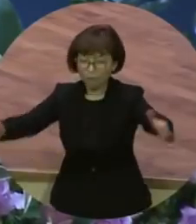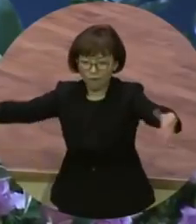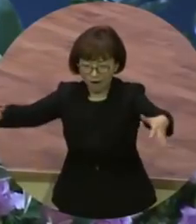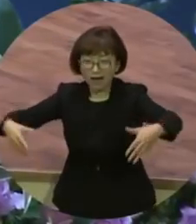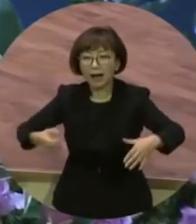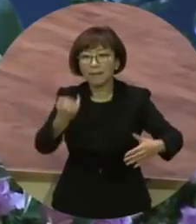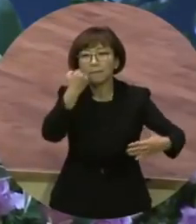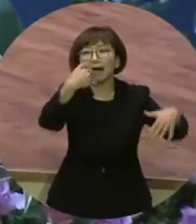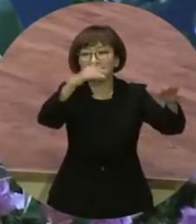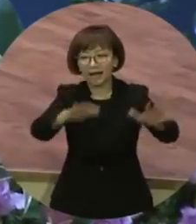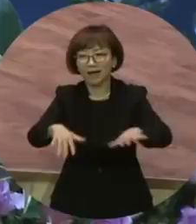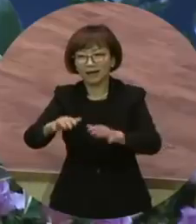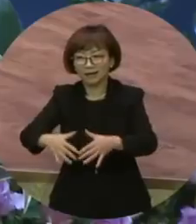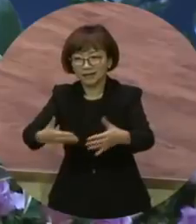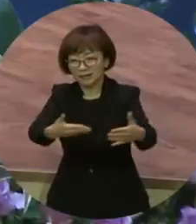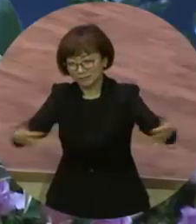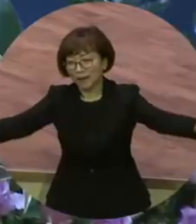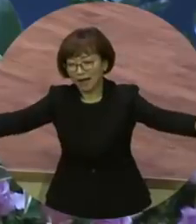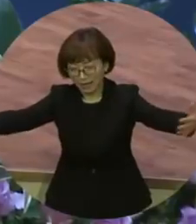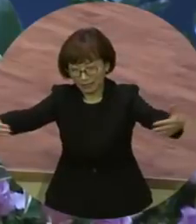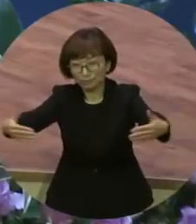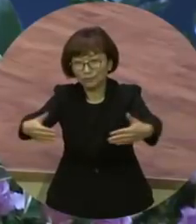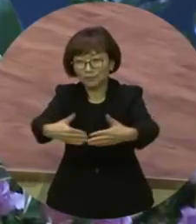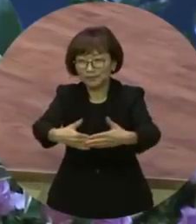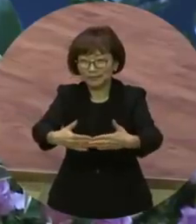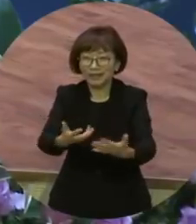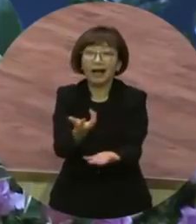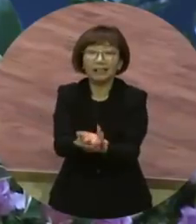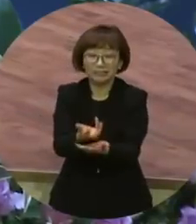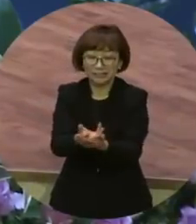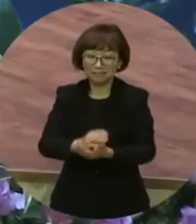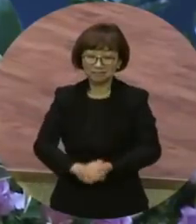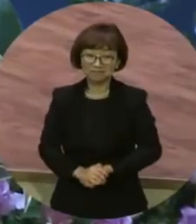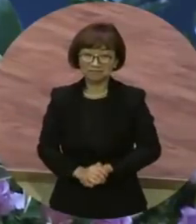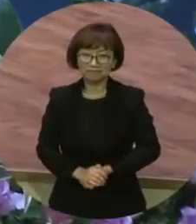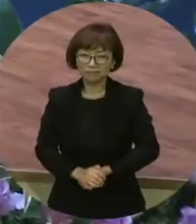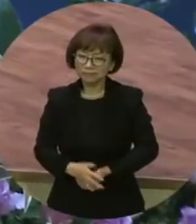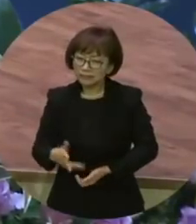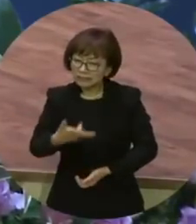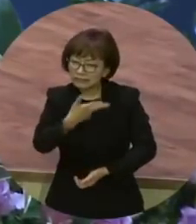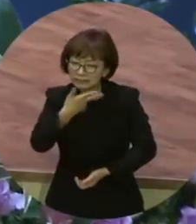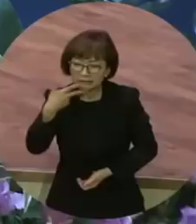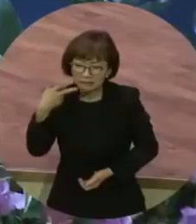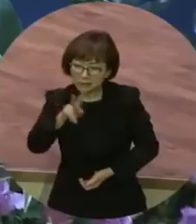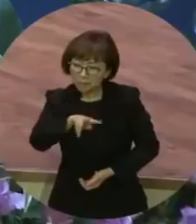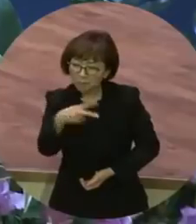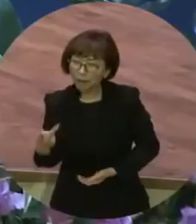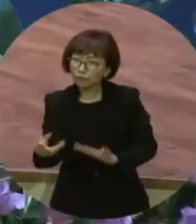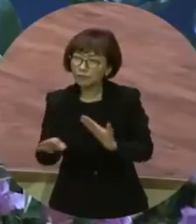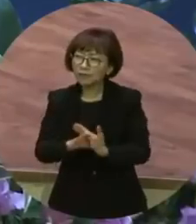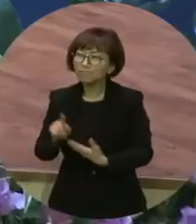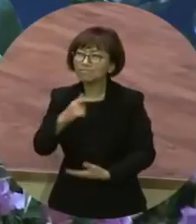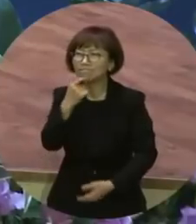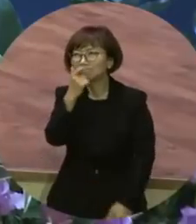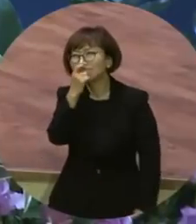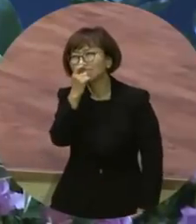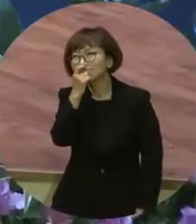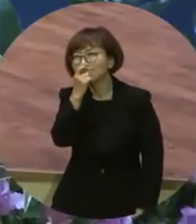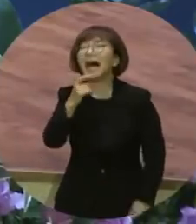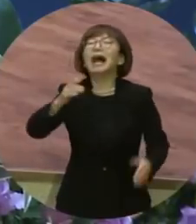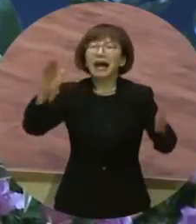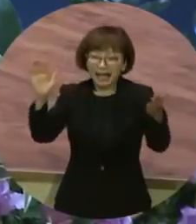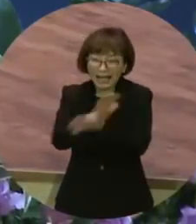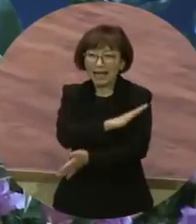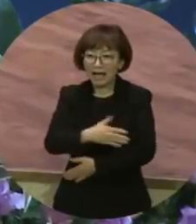안 나오더라고요. 영어로 하니까. 영어로도 있을 것 같은데. 이걸 영어로 하면 뭘까? 근데 기도하다가 문득 생각이 났어요. I'm okay, you okay, everybody